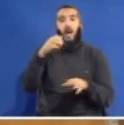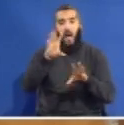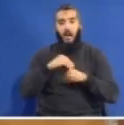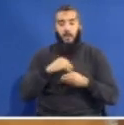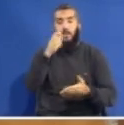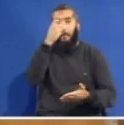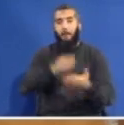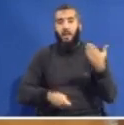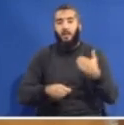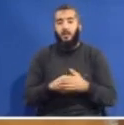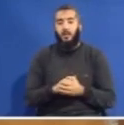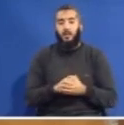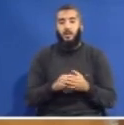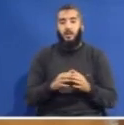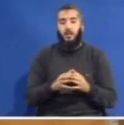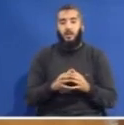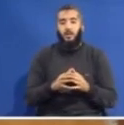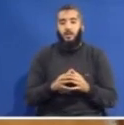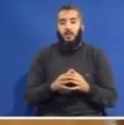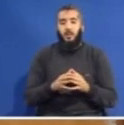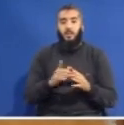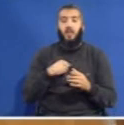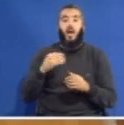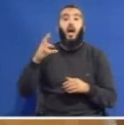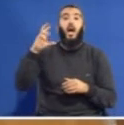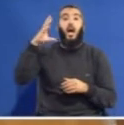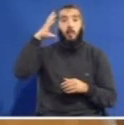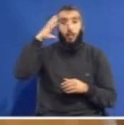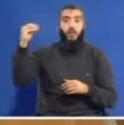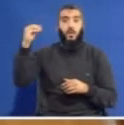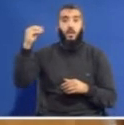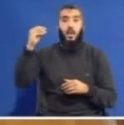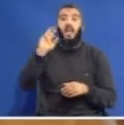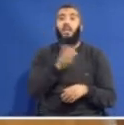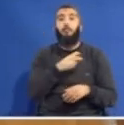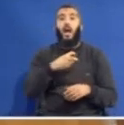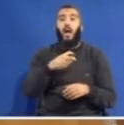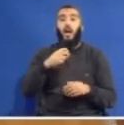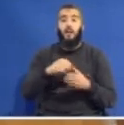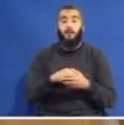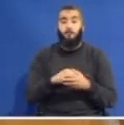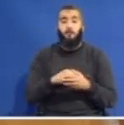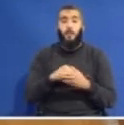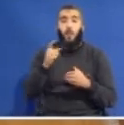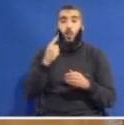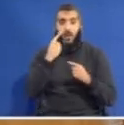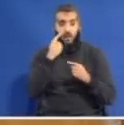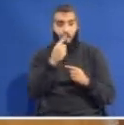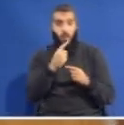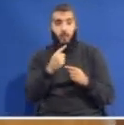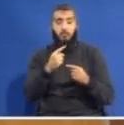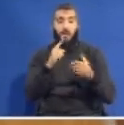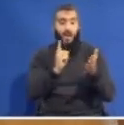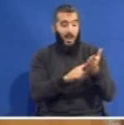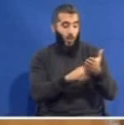لأنه الفصل من بعد يخرج خبير. خبير يعني الإكسبير، خبير اللي يعين المنابات وفق